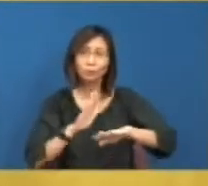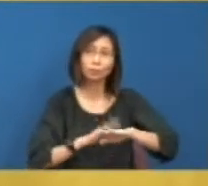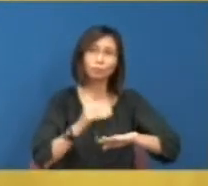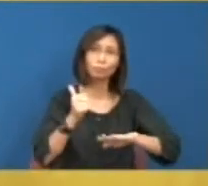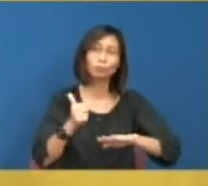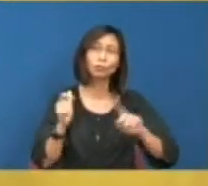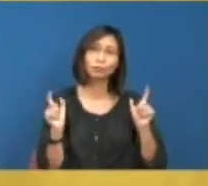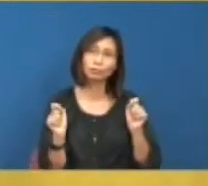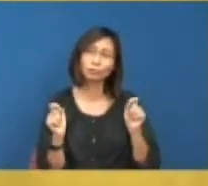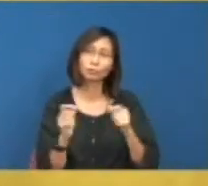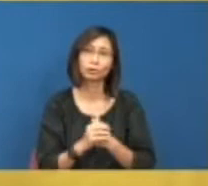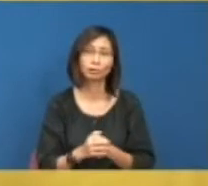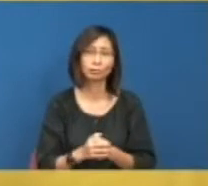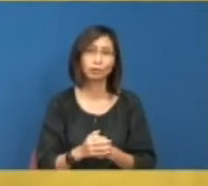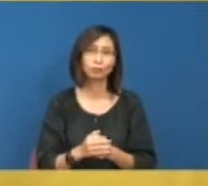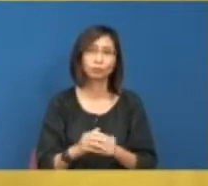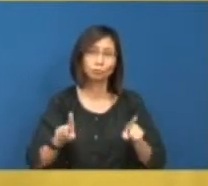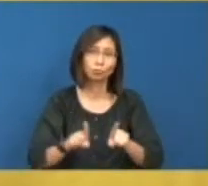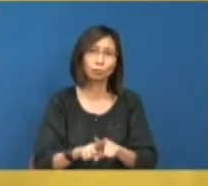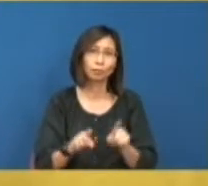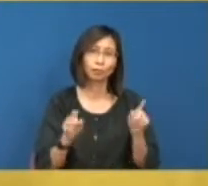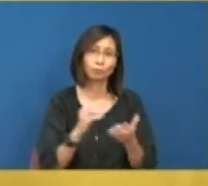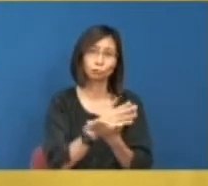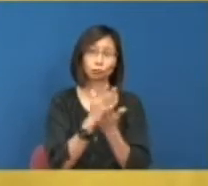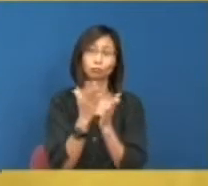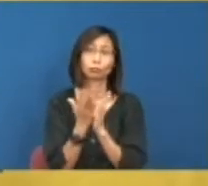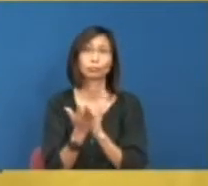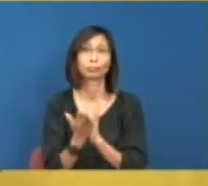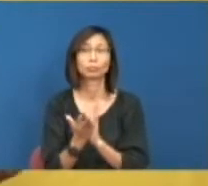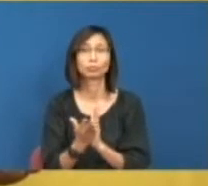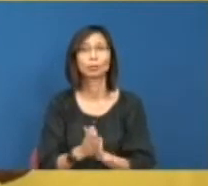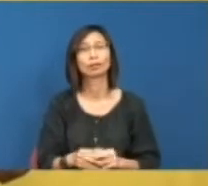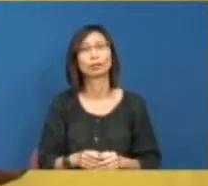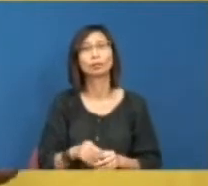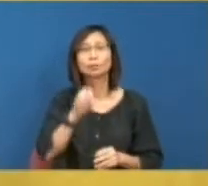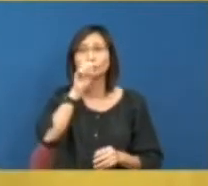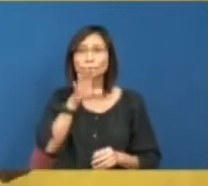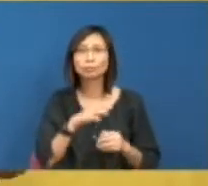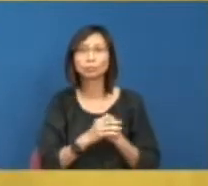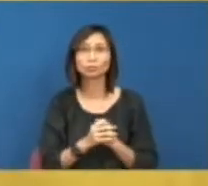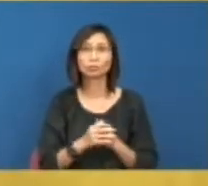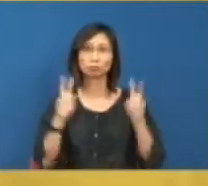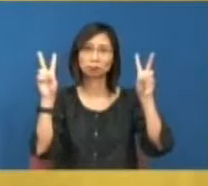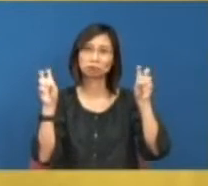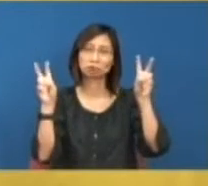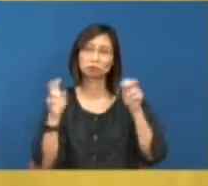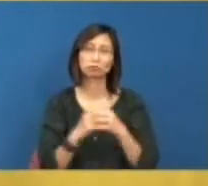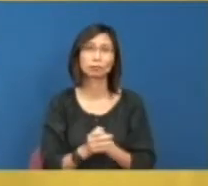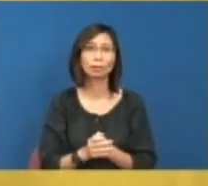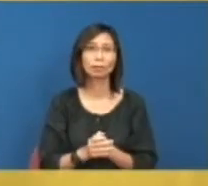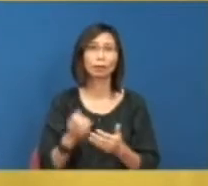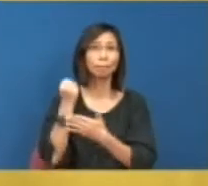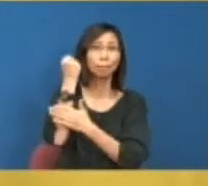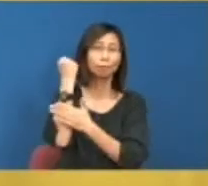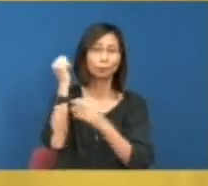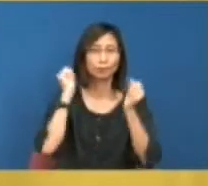種種嘅理論去推論出嚟嘅，就叫意識形態。咁當然喺一個 反抗的運動